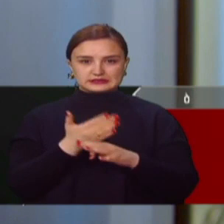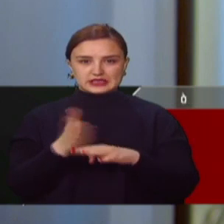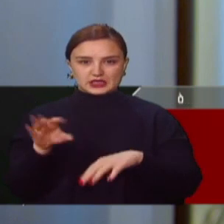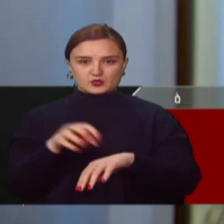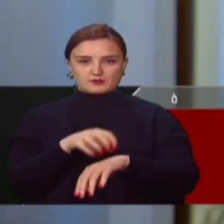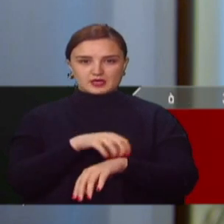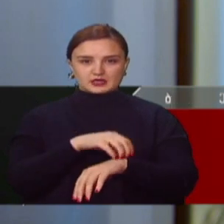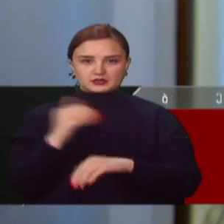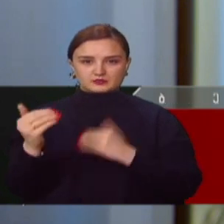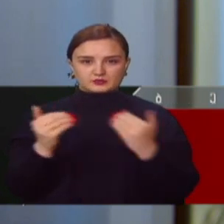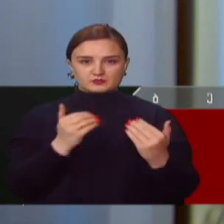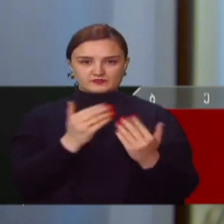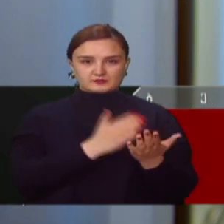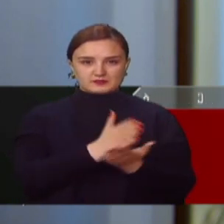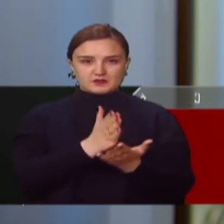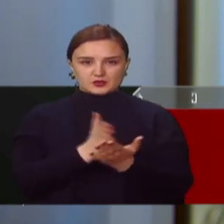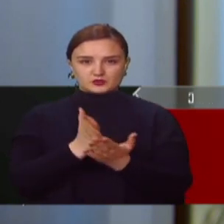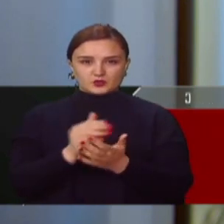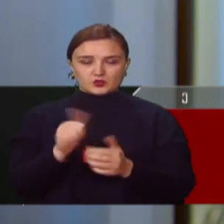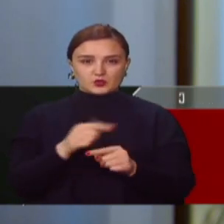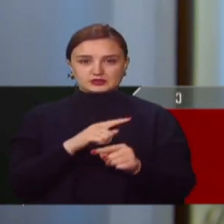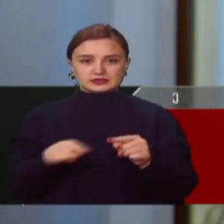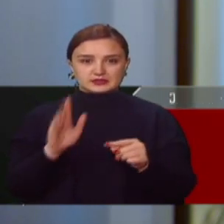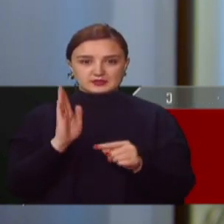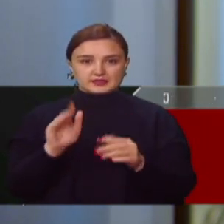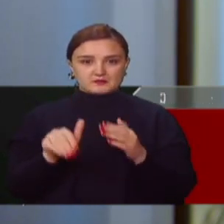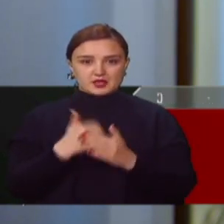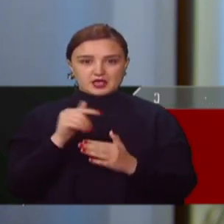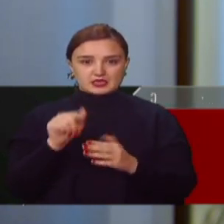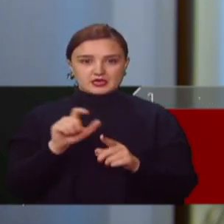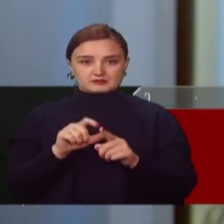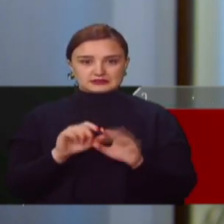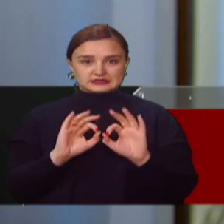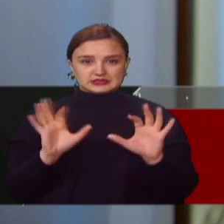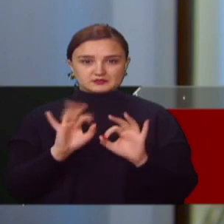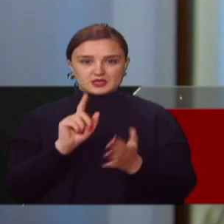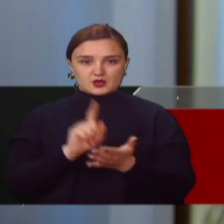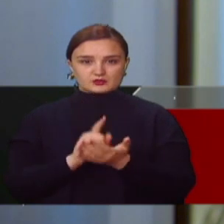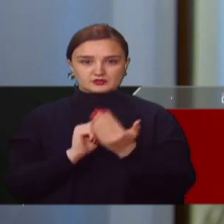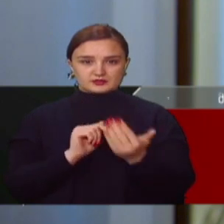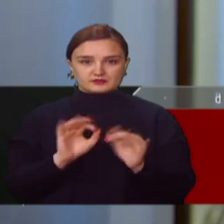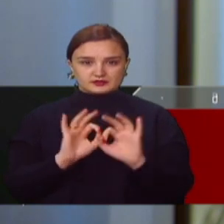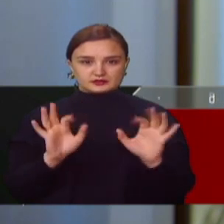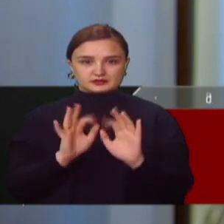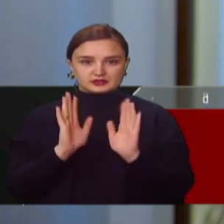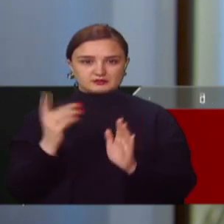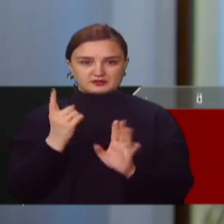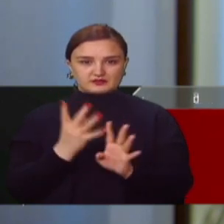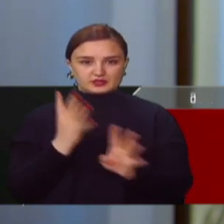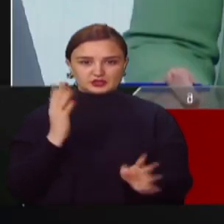ვთქვათ, მიმართულება და გეზი. ამიტომ როგორც კი მექნება რაიმე ახალი ამ კუთხით სათქმელი, აუცილებლად თქვენს გაგიზიაროთ პირველ რიგში